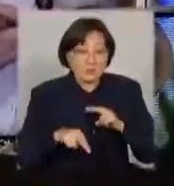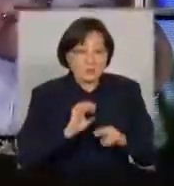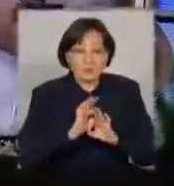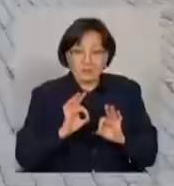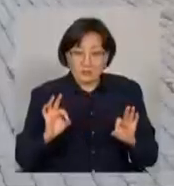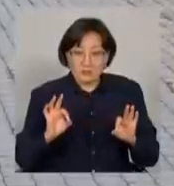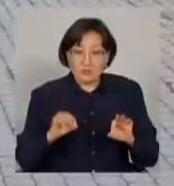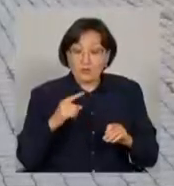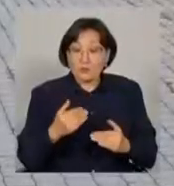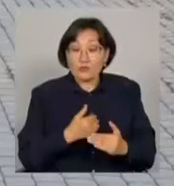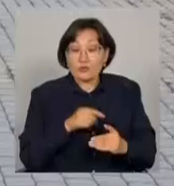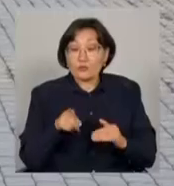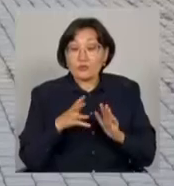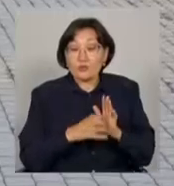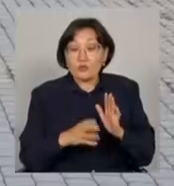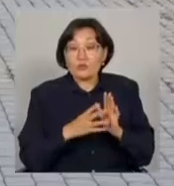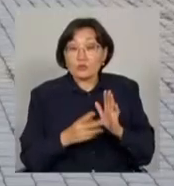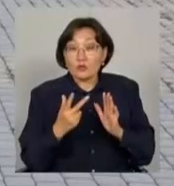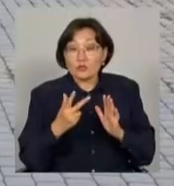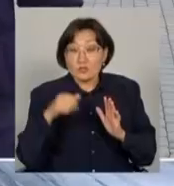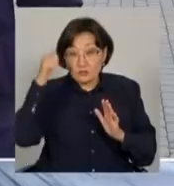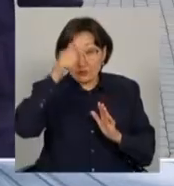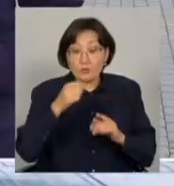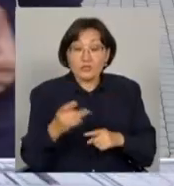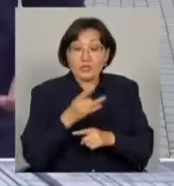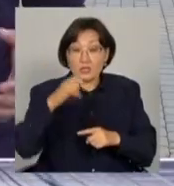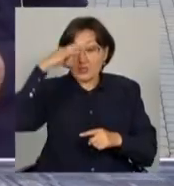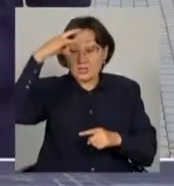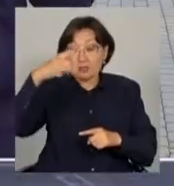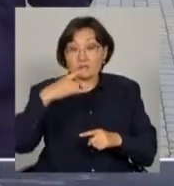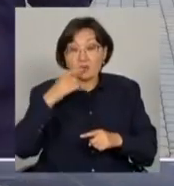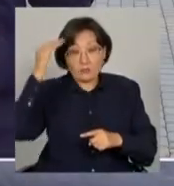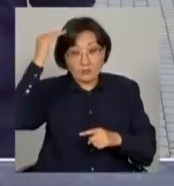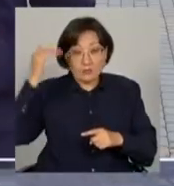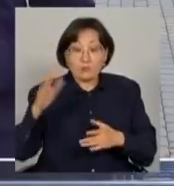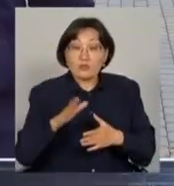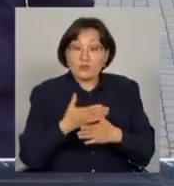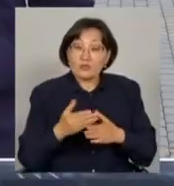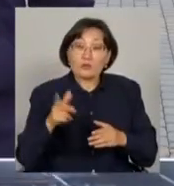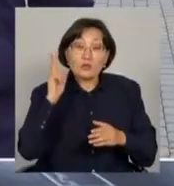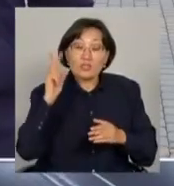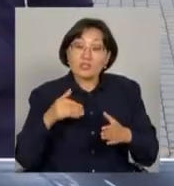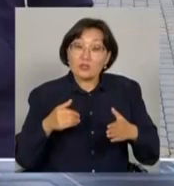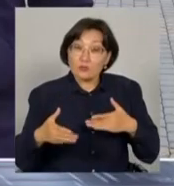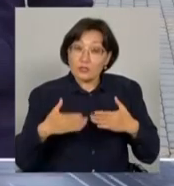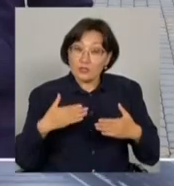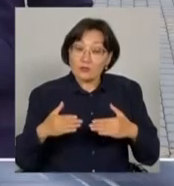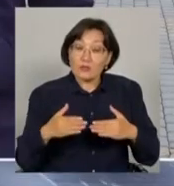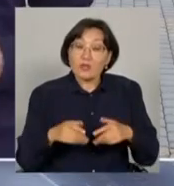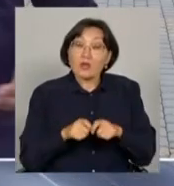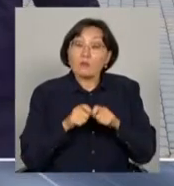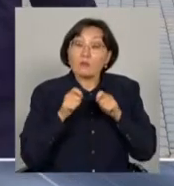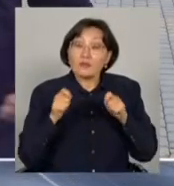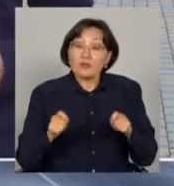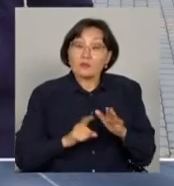шат-шадыман. Айта кетейік, 1993 жылы алғаш рет Қазақстан мен Тәжікстан арасында дипломатиялық қатынас орнаған еді.